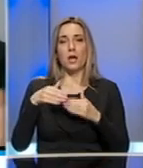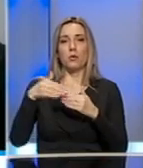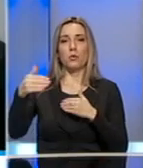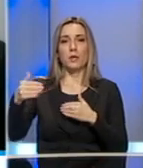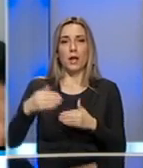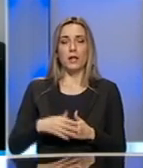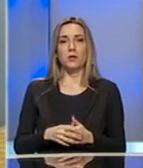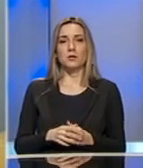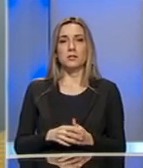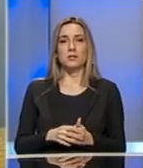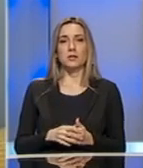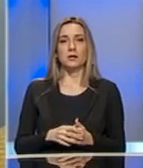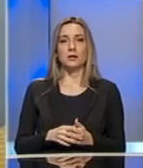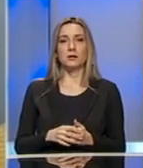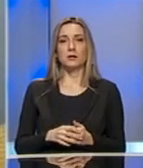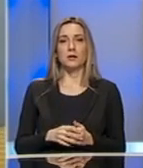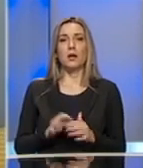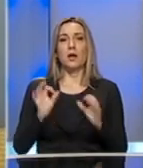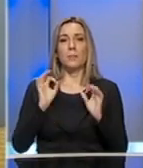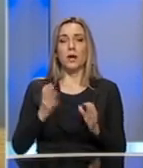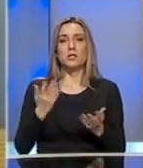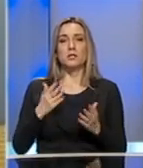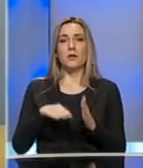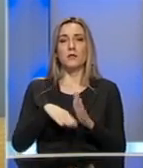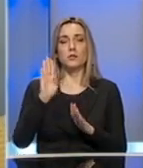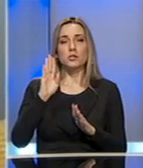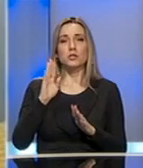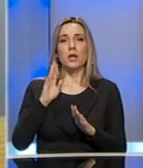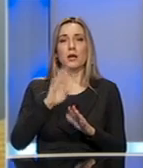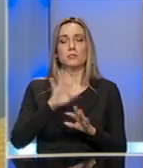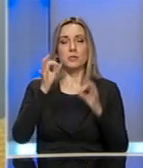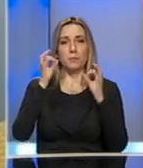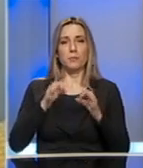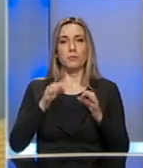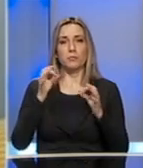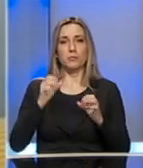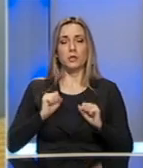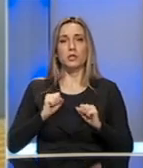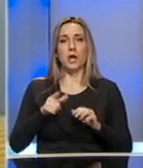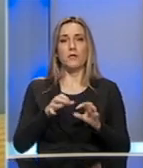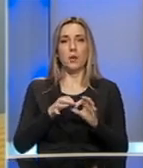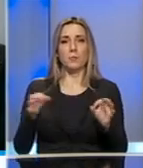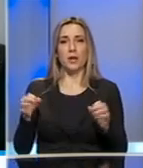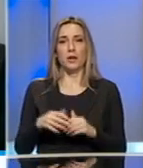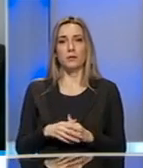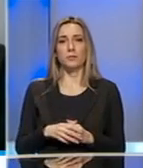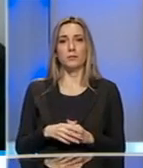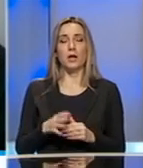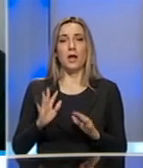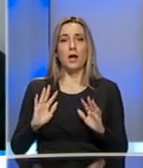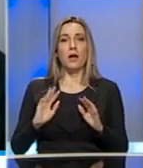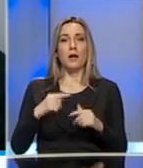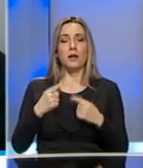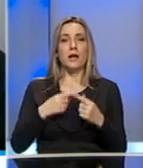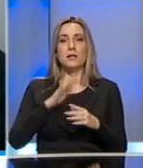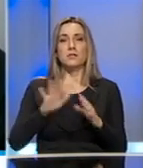udaljenosti, znači baš sve više, iz dana u dan sve više se pridržavaju. Da, zatečeni su ljudi, ali je reakcija iz dana u